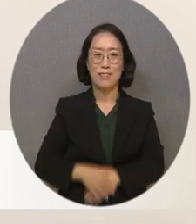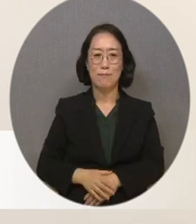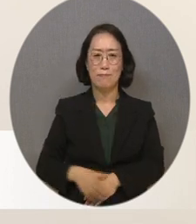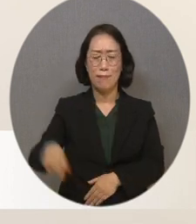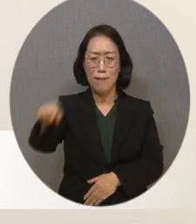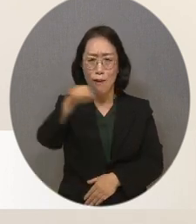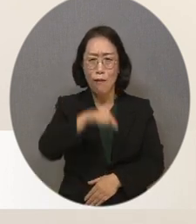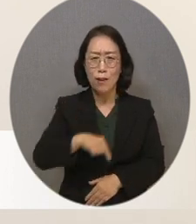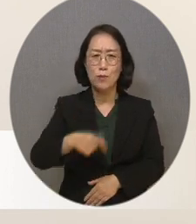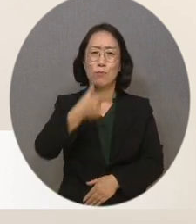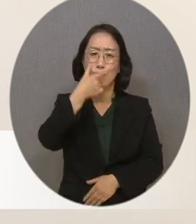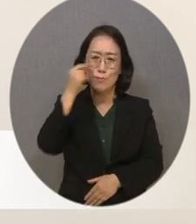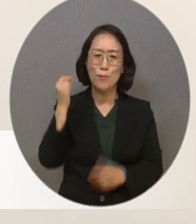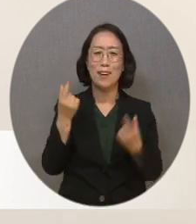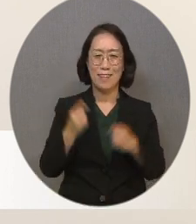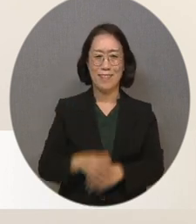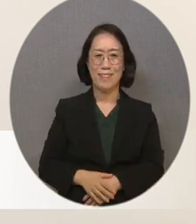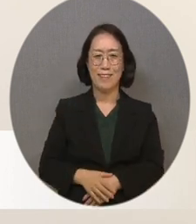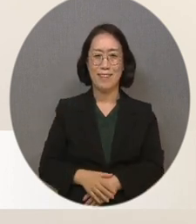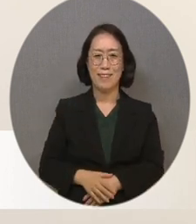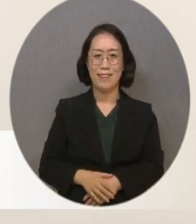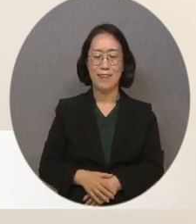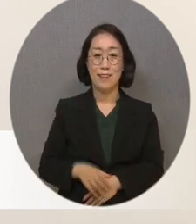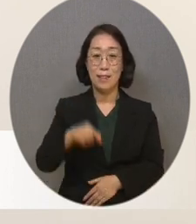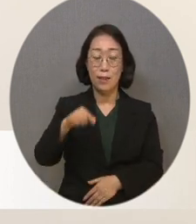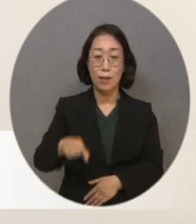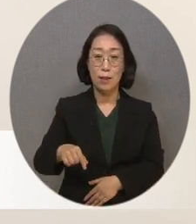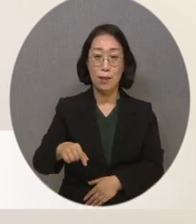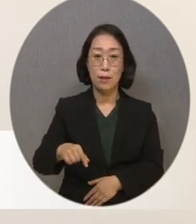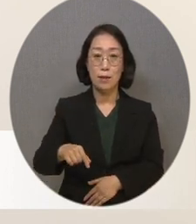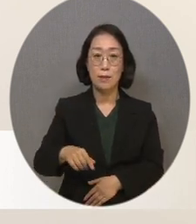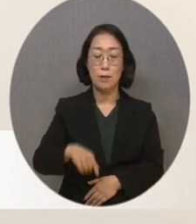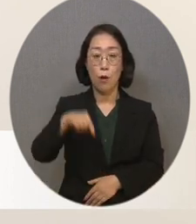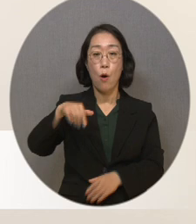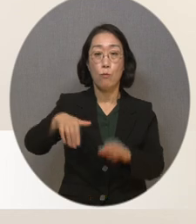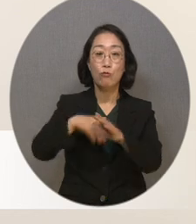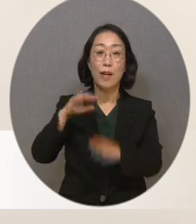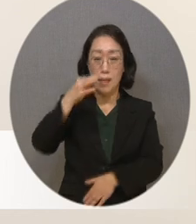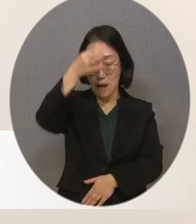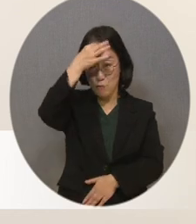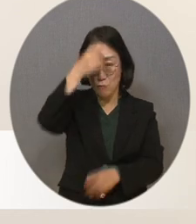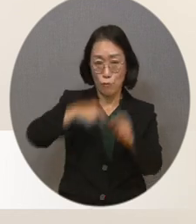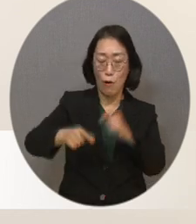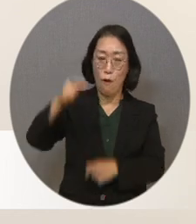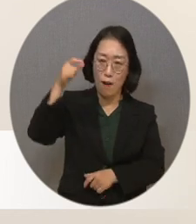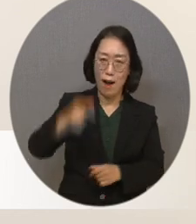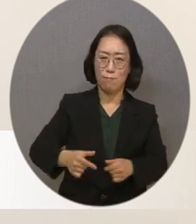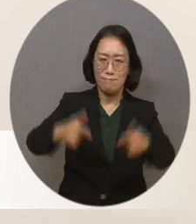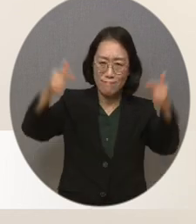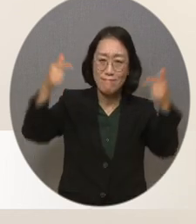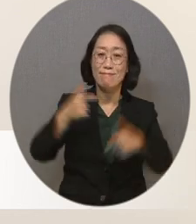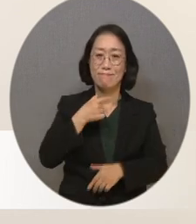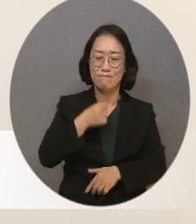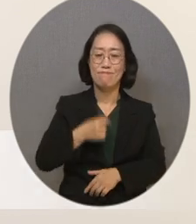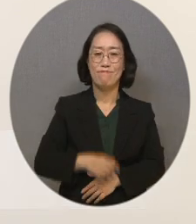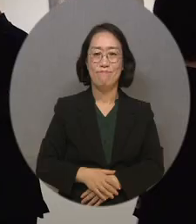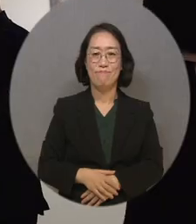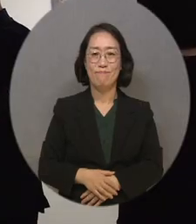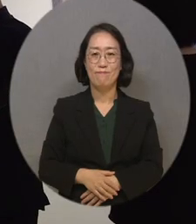좀 많이 빠져있는 것 같아요. 그래서 그런 부분들을 좀 더 강화를 시켰으면 좋겠다라는 생각들을 하고